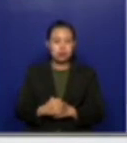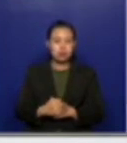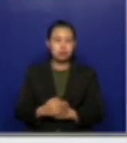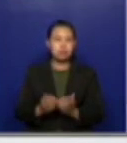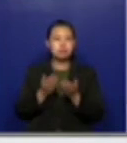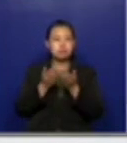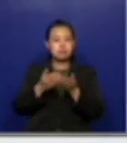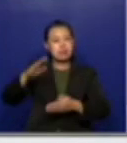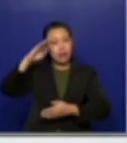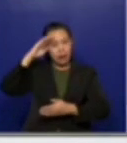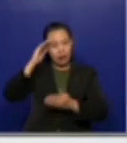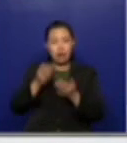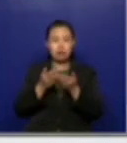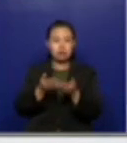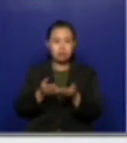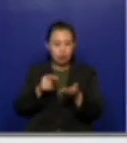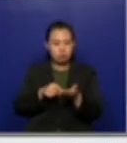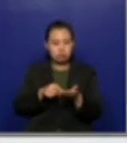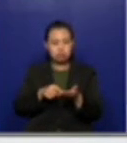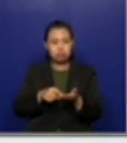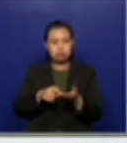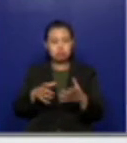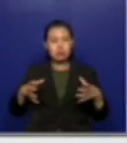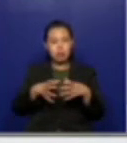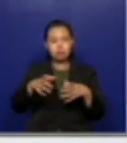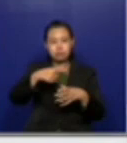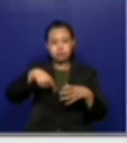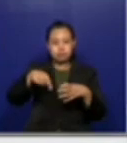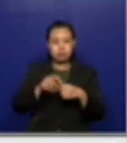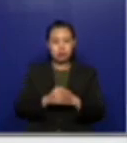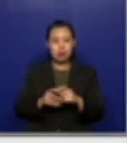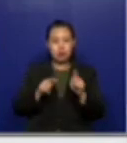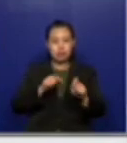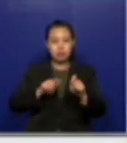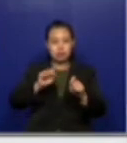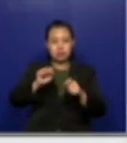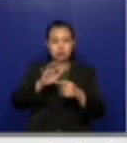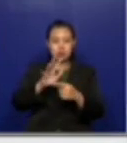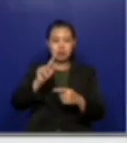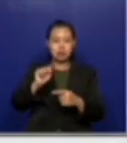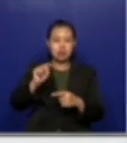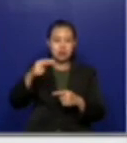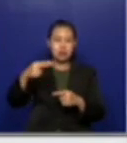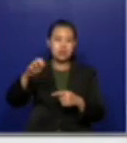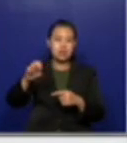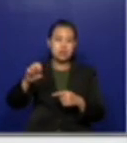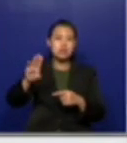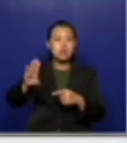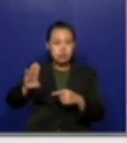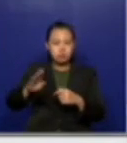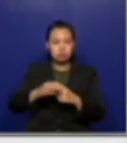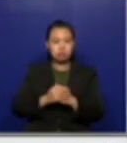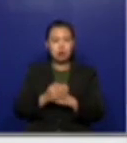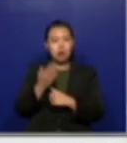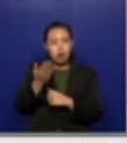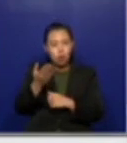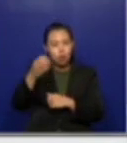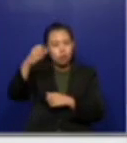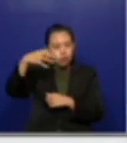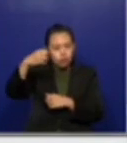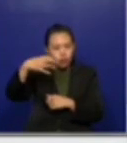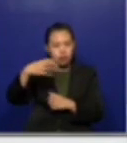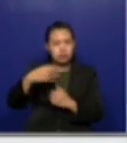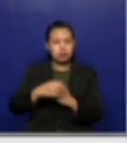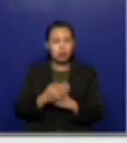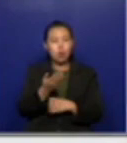ำนะท่านนายกไปถามเลยนะครับอำเภอสัตหีบอยู่ในเขต AEC ของท่านเนี่ยต้องไปขอใช้ไฟฟ้ากับสวัสดิการทหารเรือเดี๋ยวดับเดี๋ยวตกเ